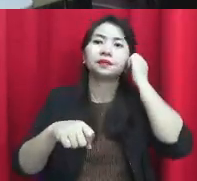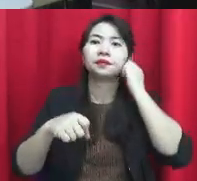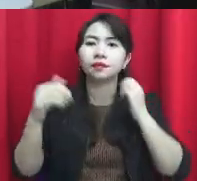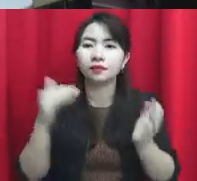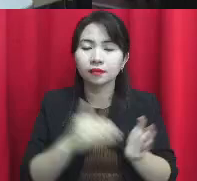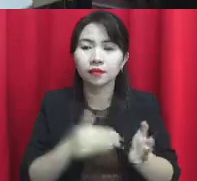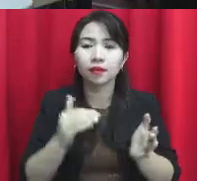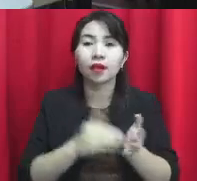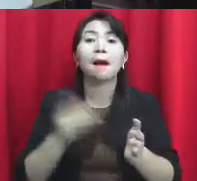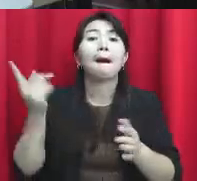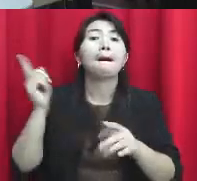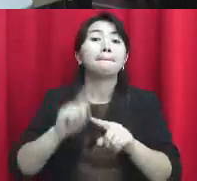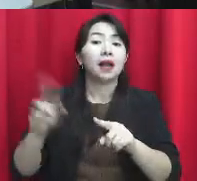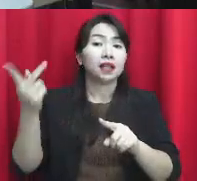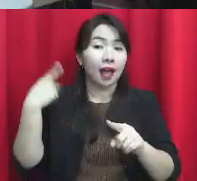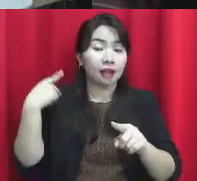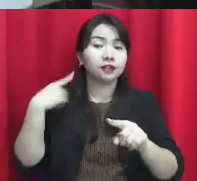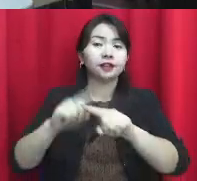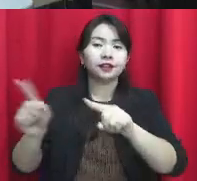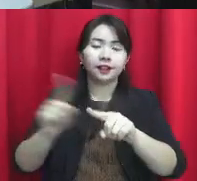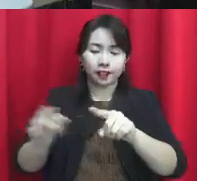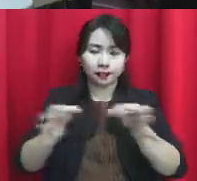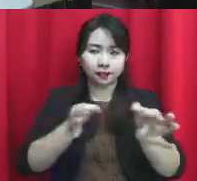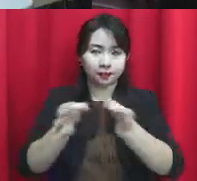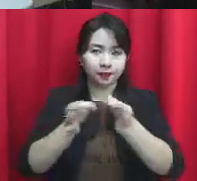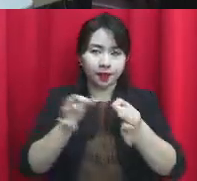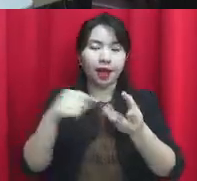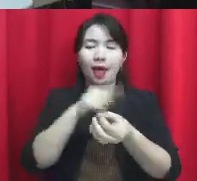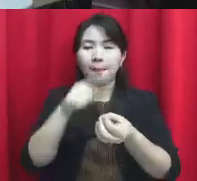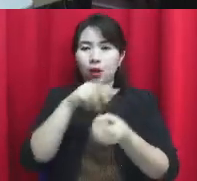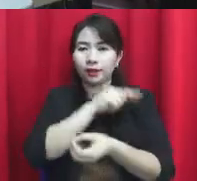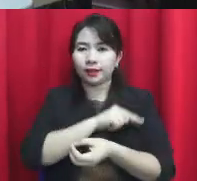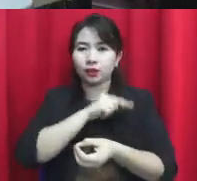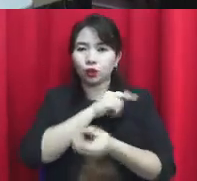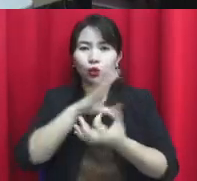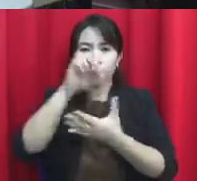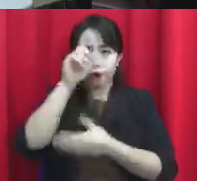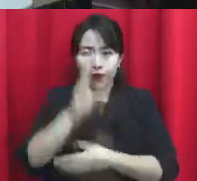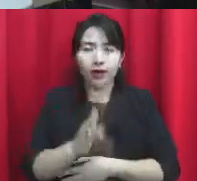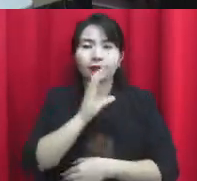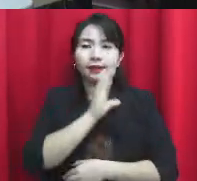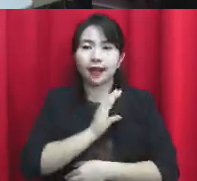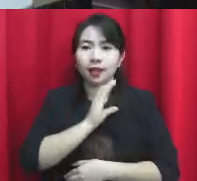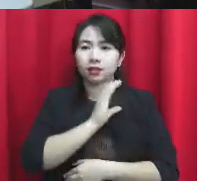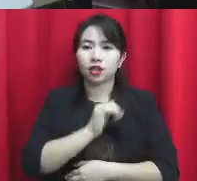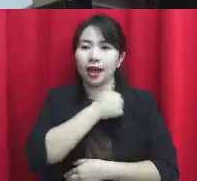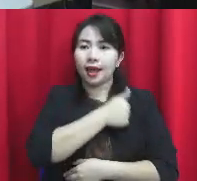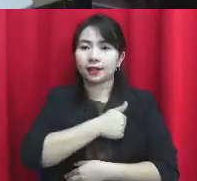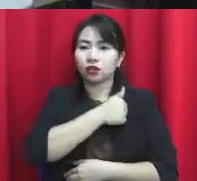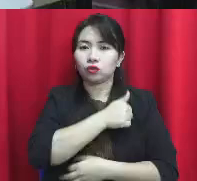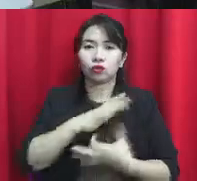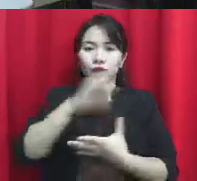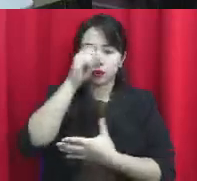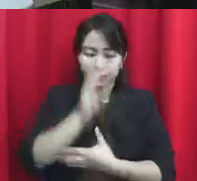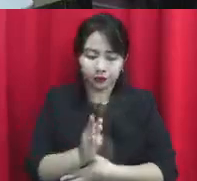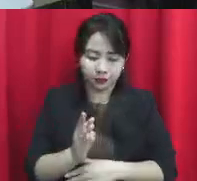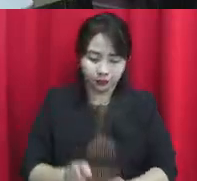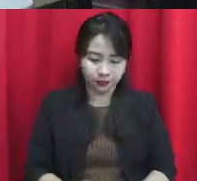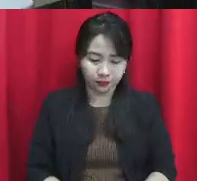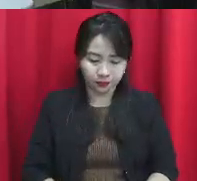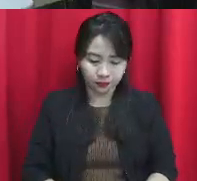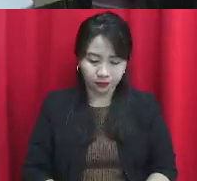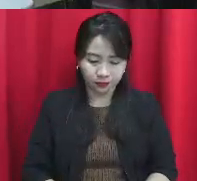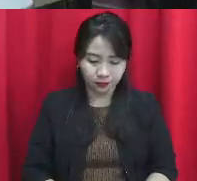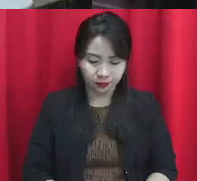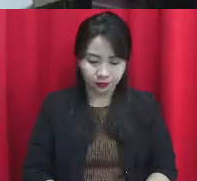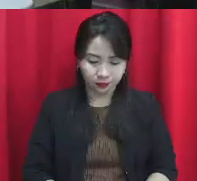approaches ng attributes ng Diyos ng nature ng Diyos characteristics ng Diyos kapatid walang wala kang makikitang